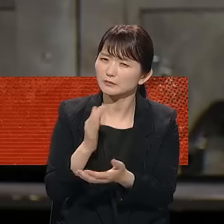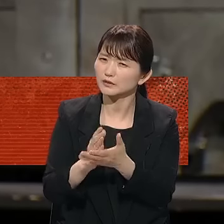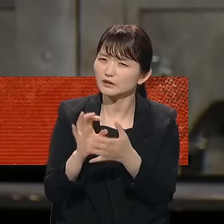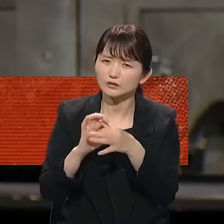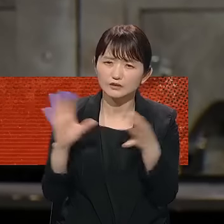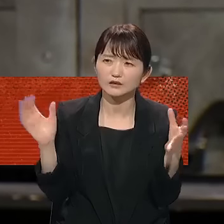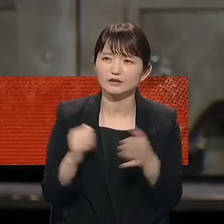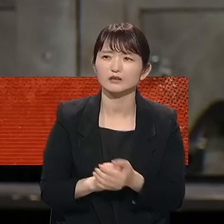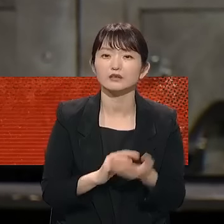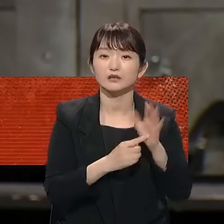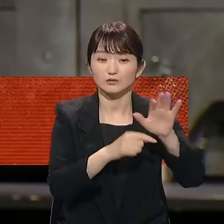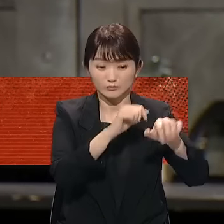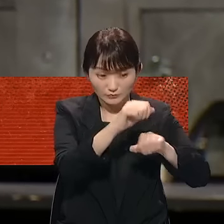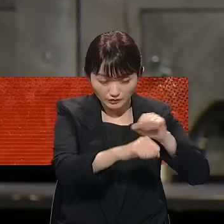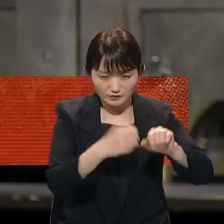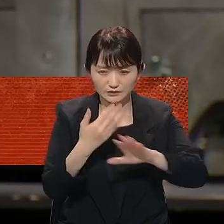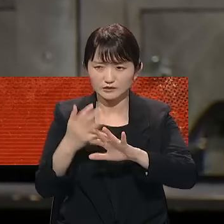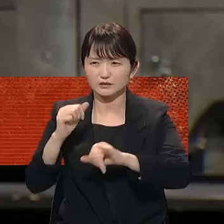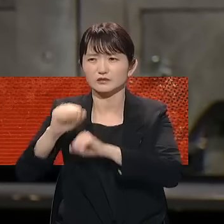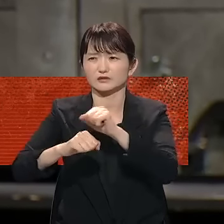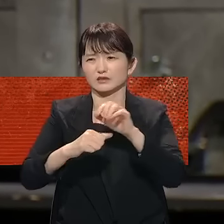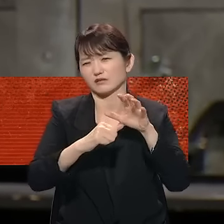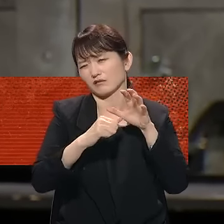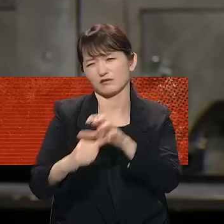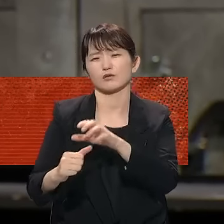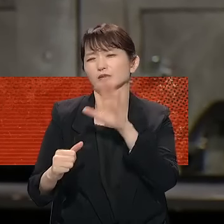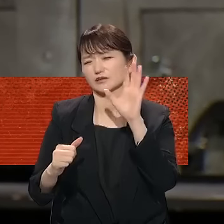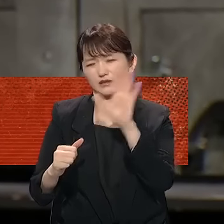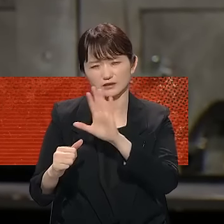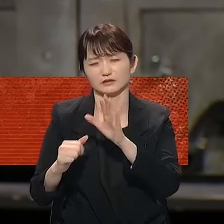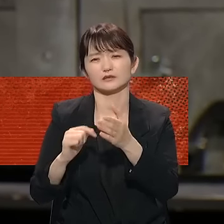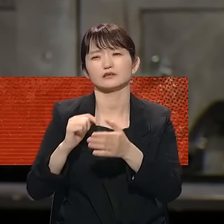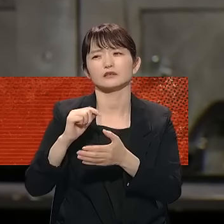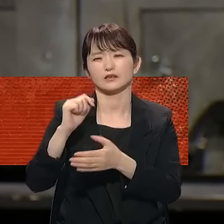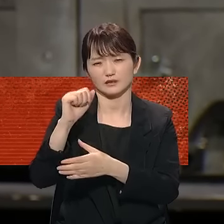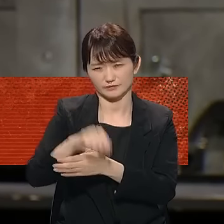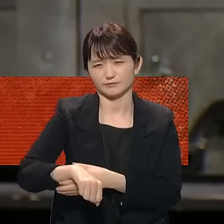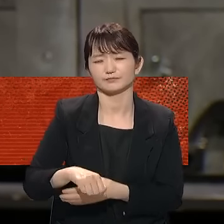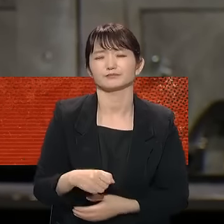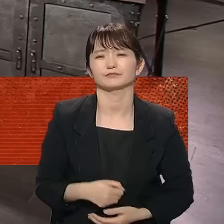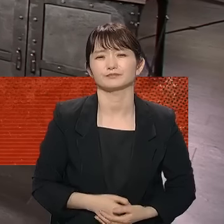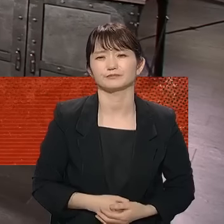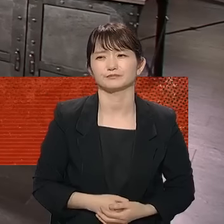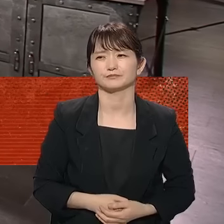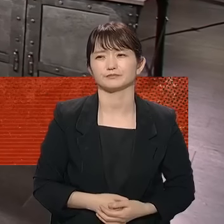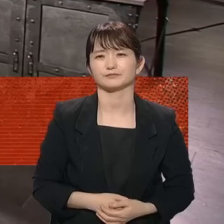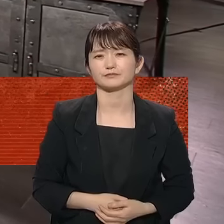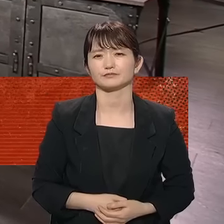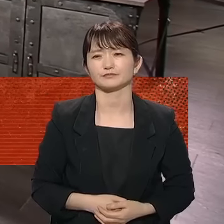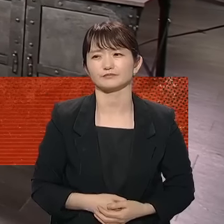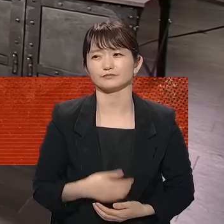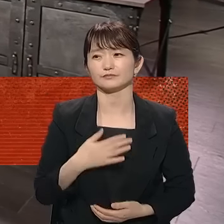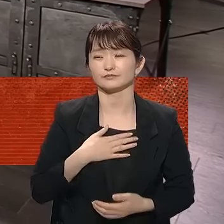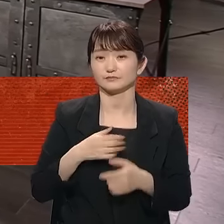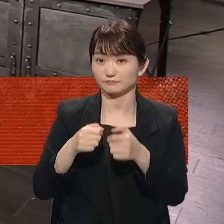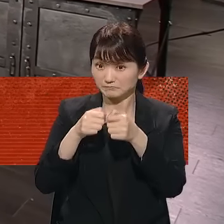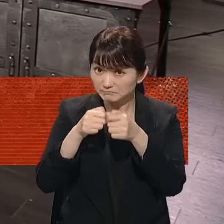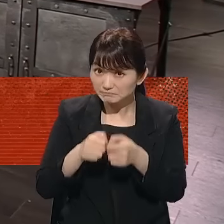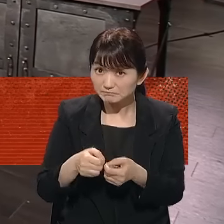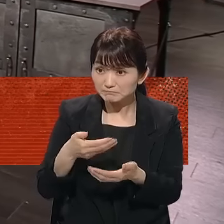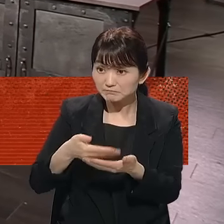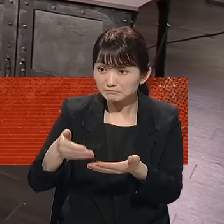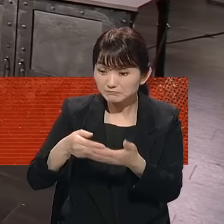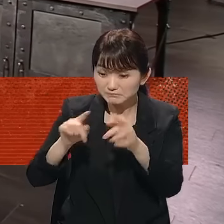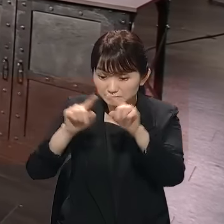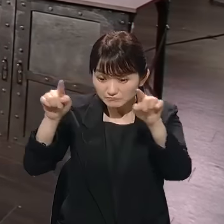자유는요, 다른 사람의 자유를 억압하지 않을 때까지만 허용하는 겁니다. 아, 자, 교수님. 제가 이제 구체적으로 저 그립을